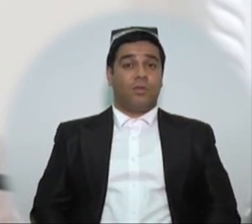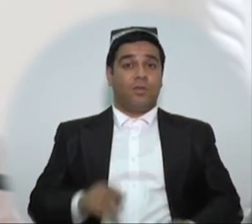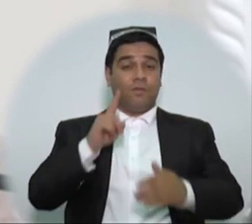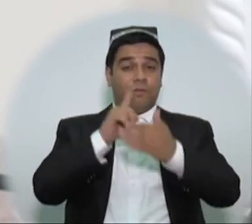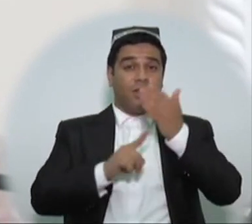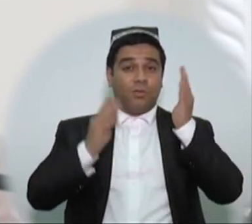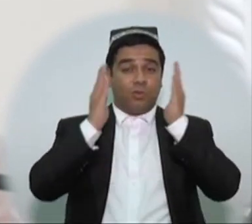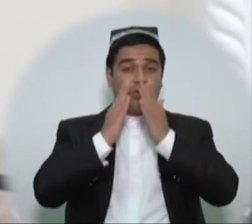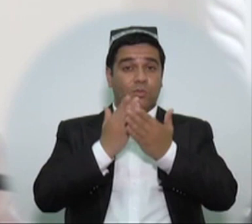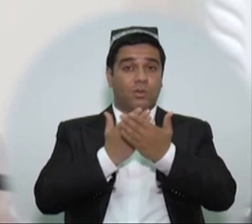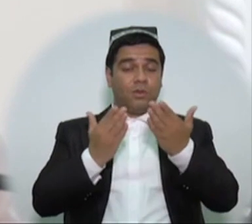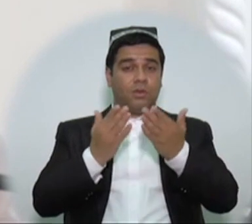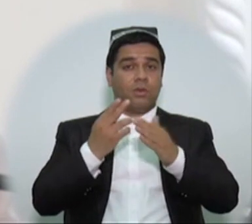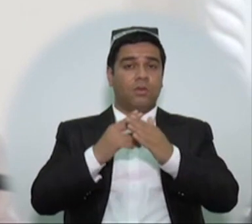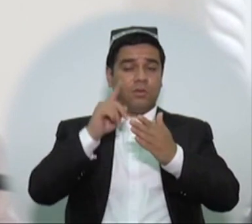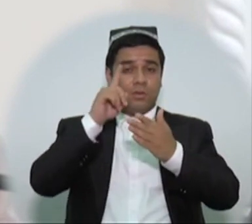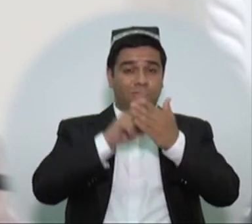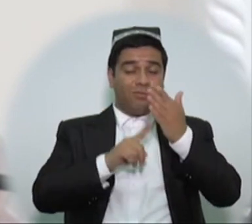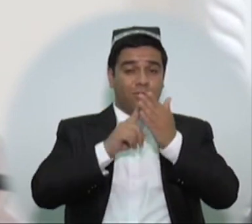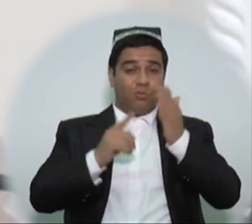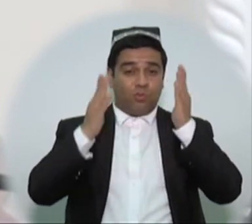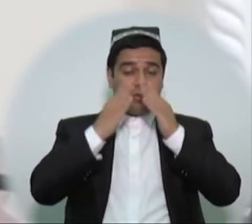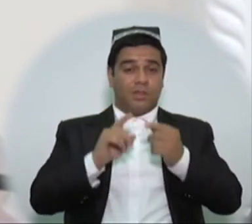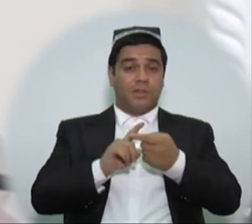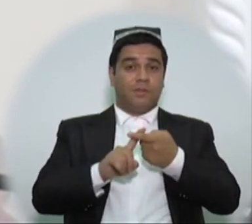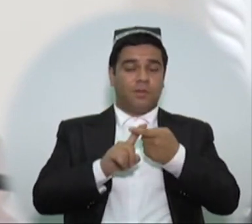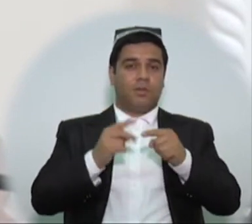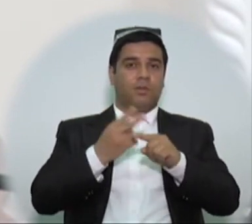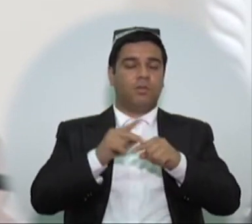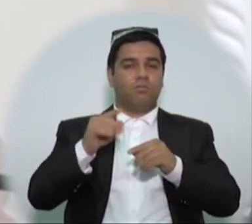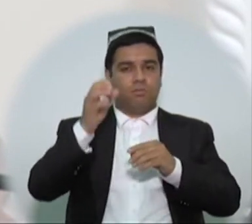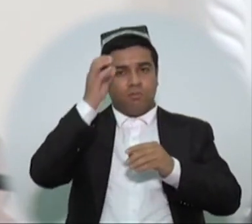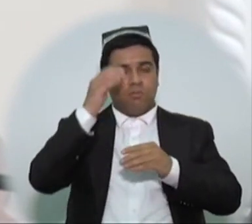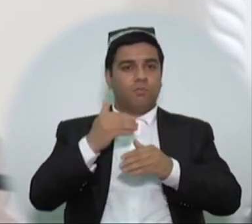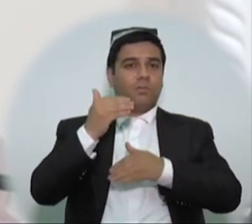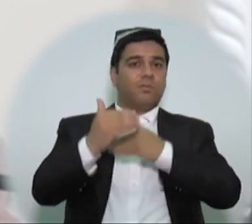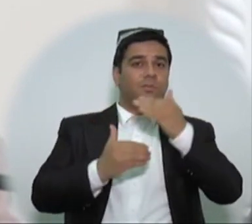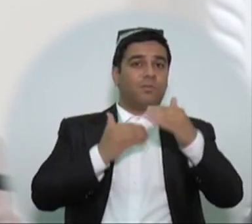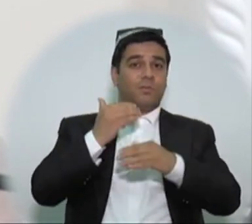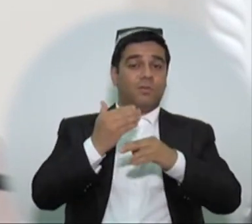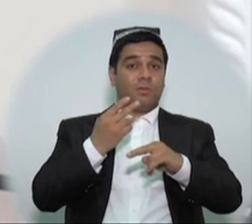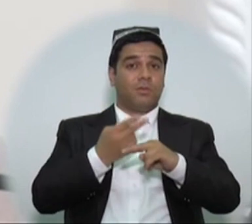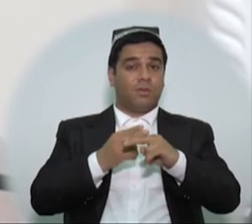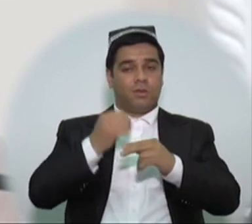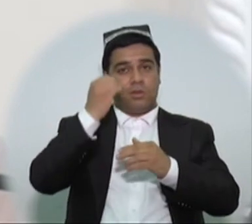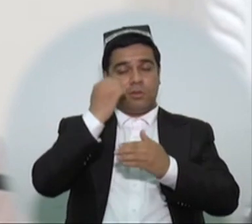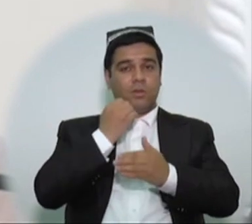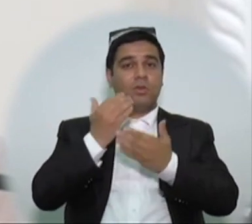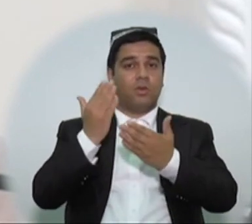Musulmon odamlar islomni ta'sirida, islomni turtkisi bilan demak